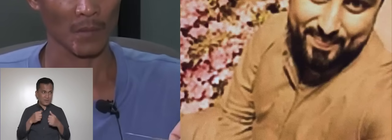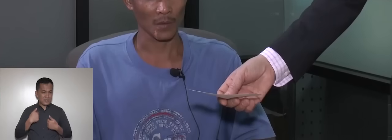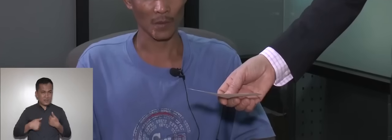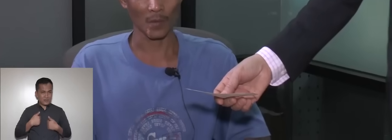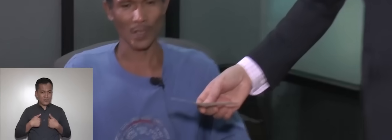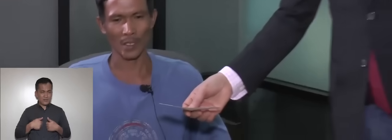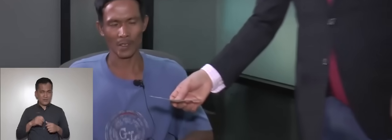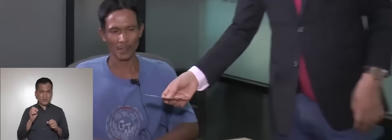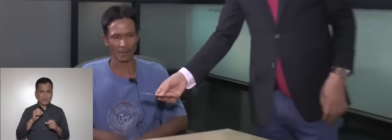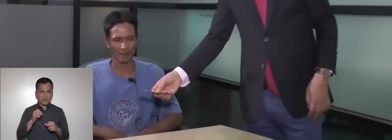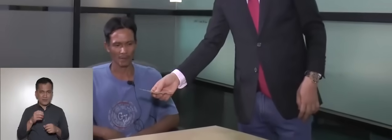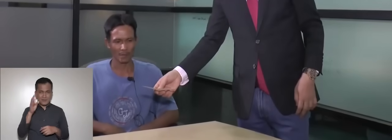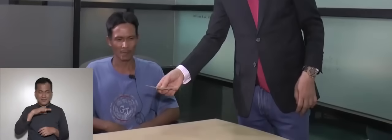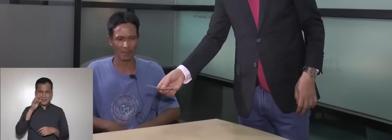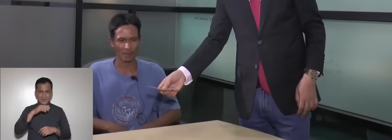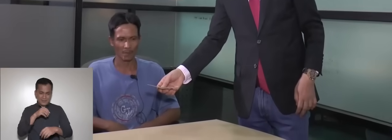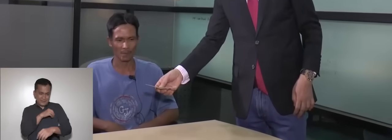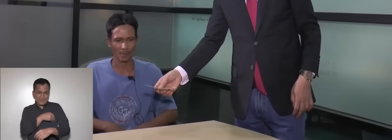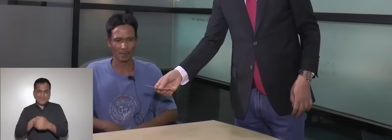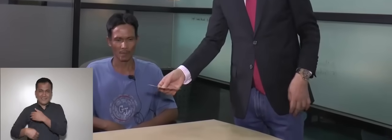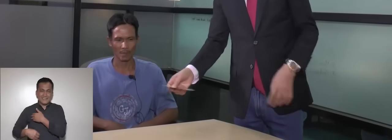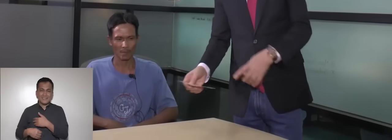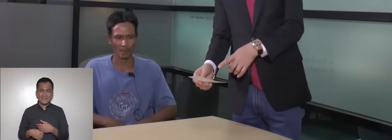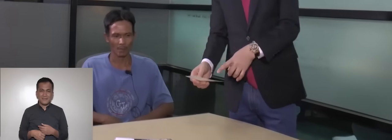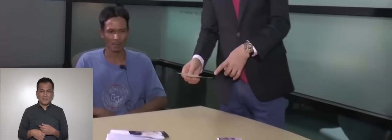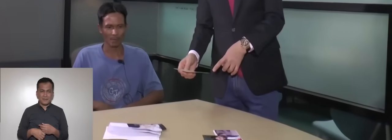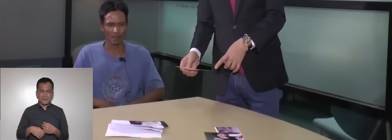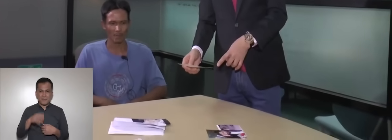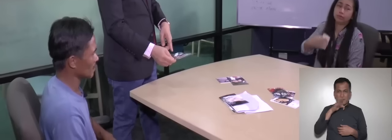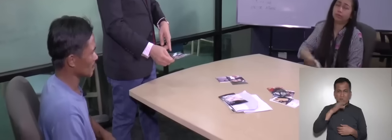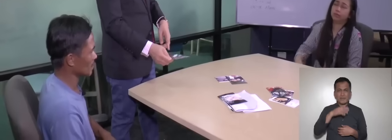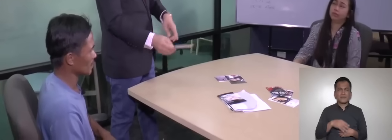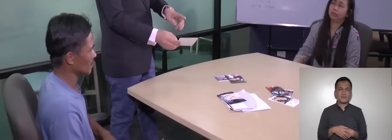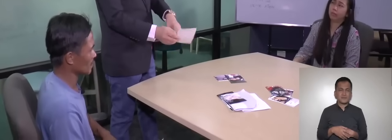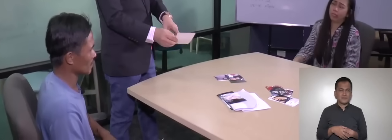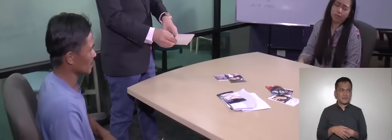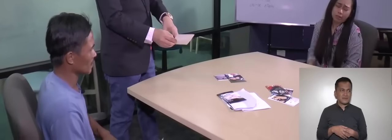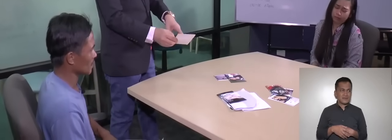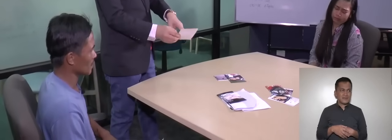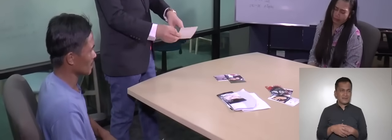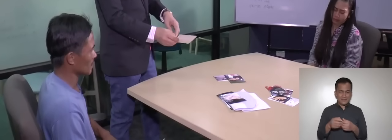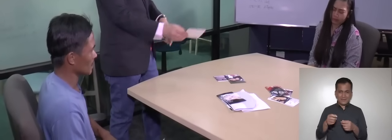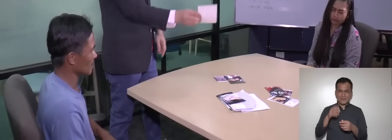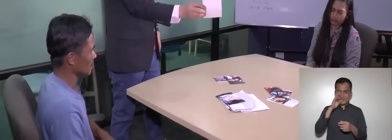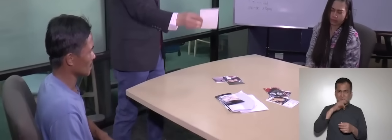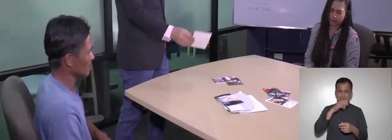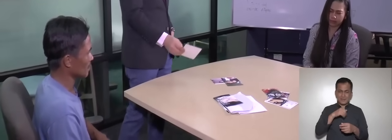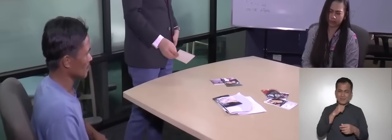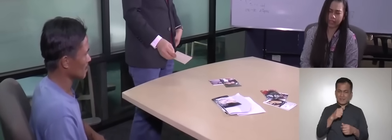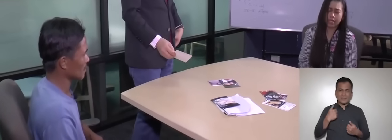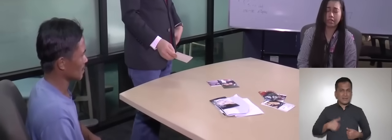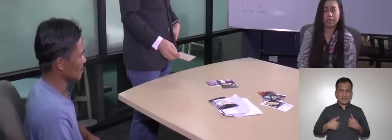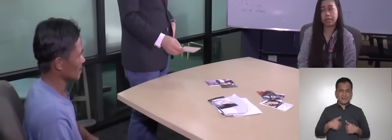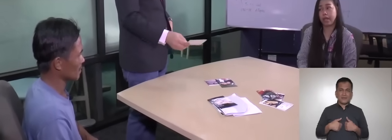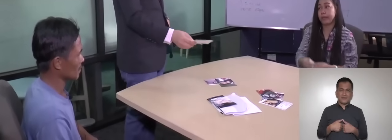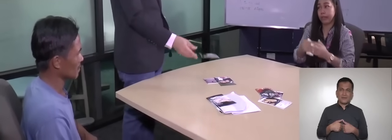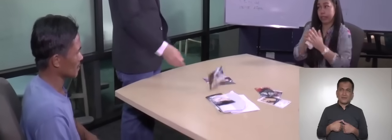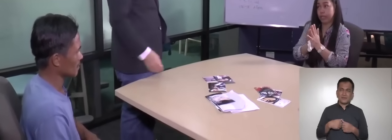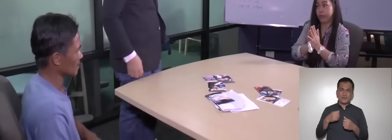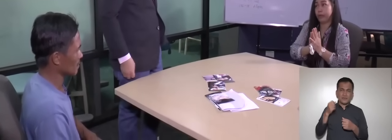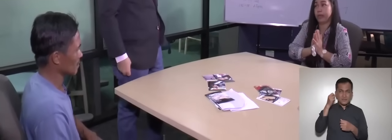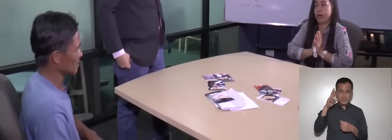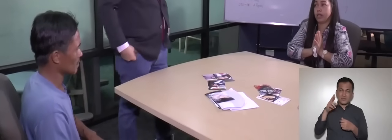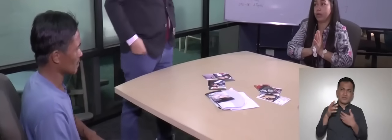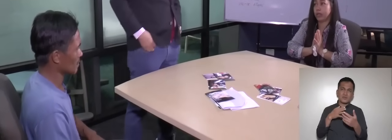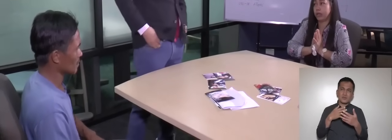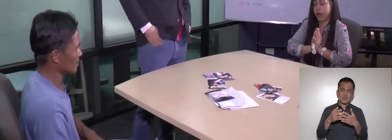to eh. Po, sir. Mabaho mga kilikili nito eh. Manghit to. Ay, mga ito, mabaho to, hindi na ligo to. Sir, kahit mamatay